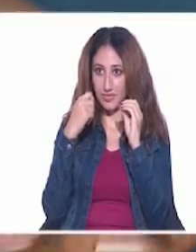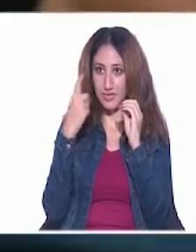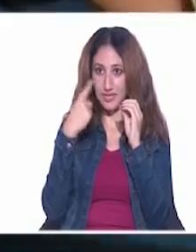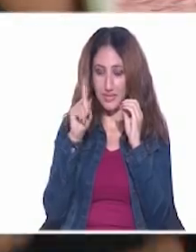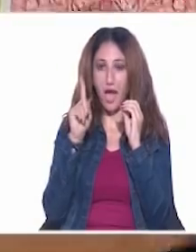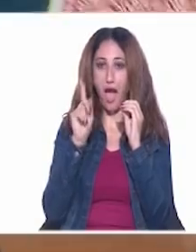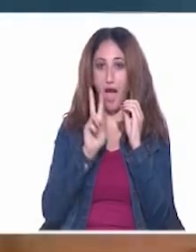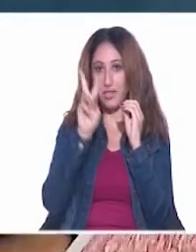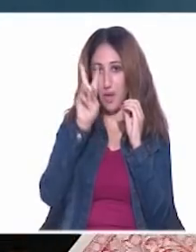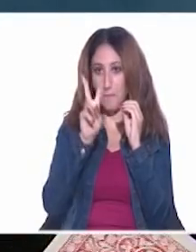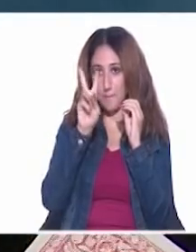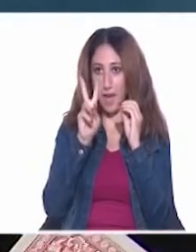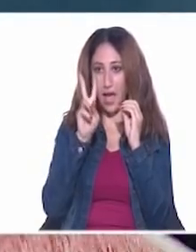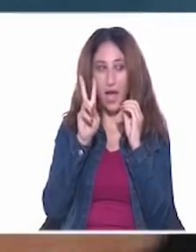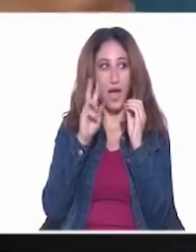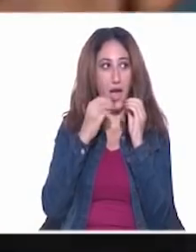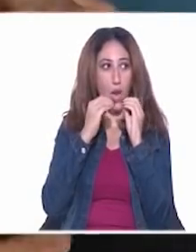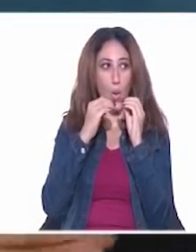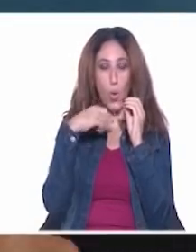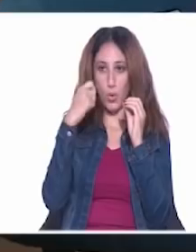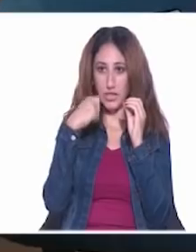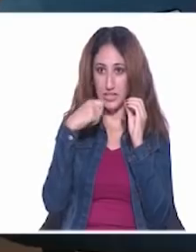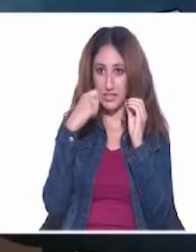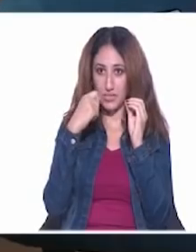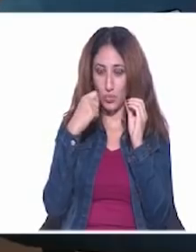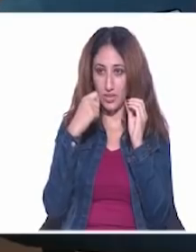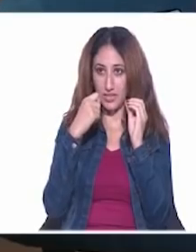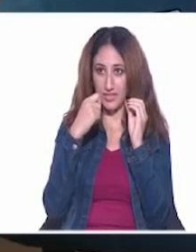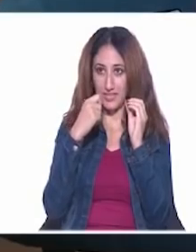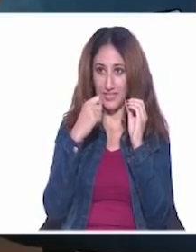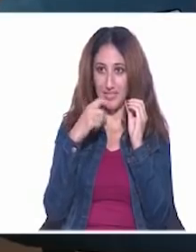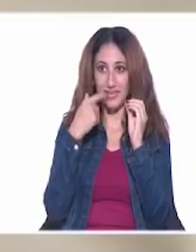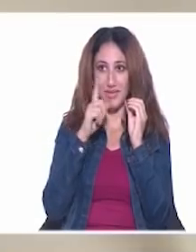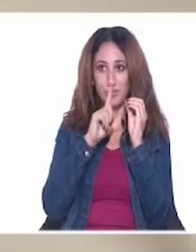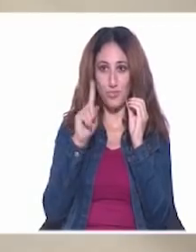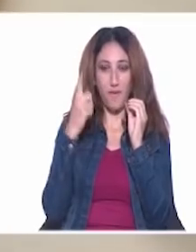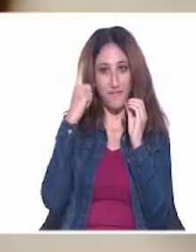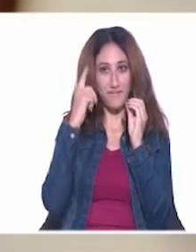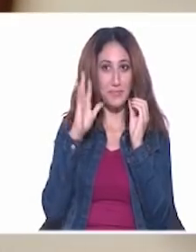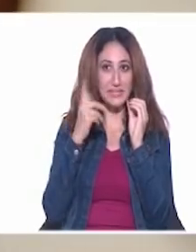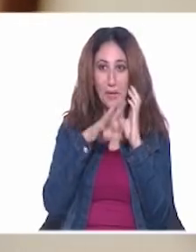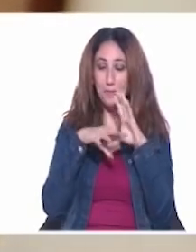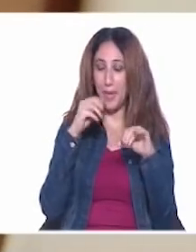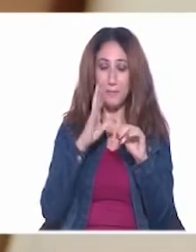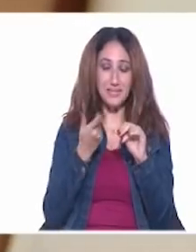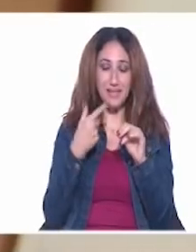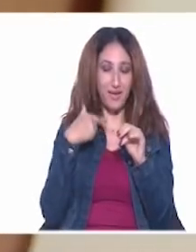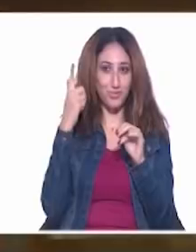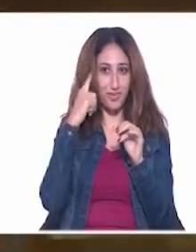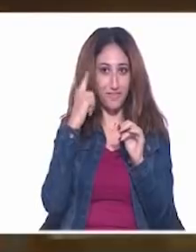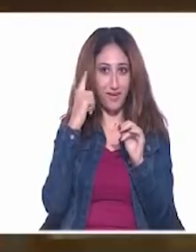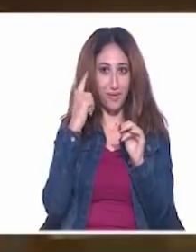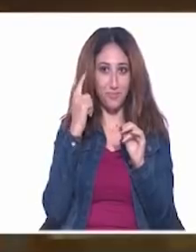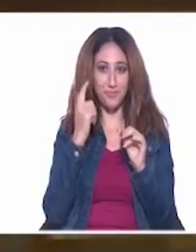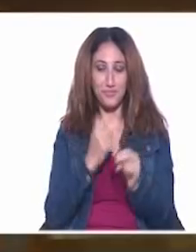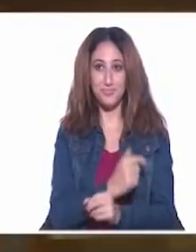اوبا ايه ده؟ لا ده لا انا لازم افهم التركات دي على فكره من فضلك يعني.